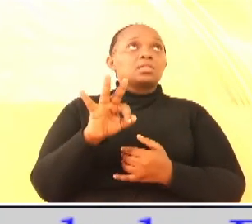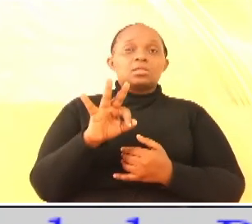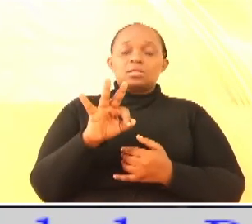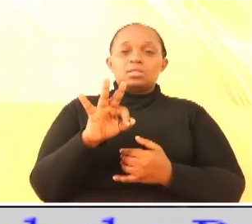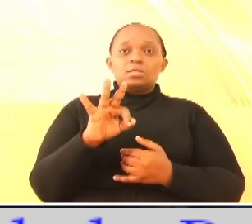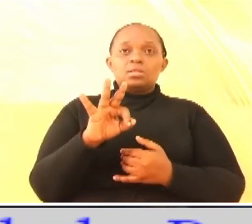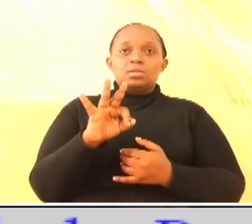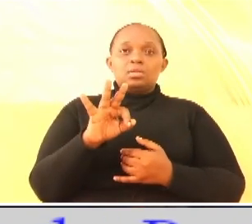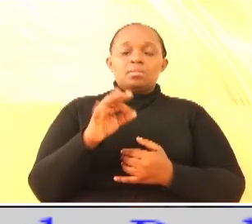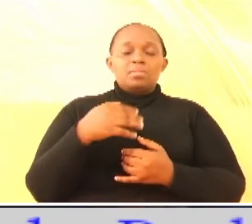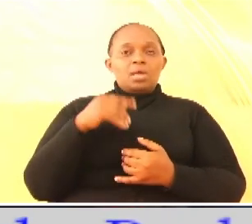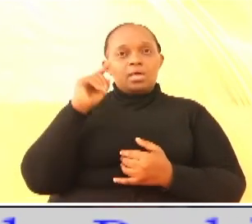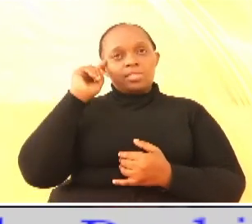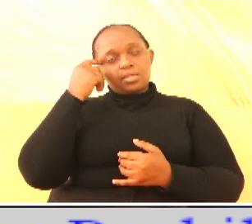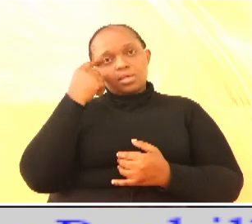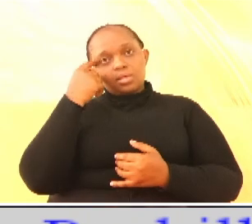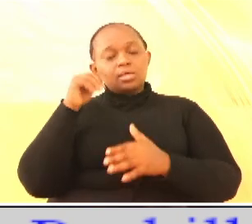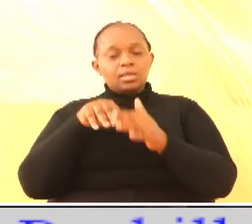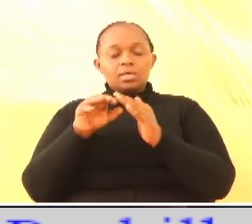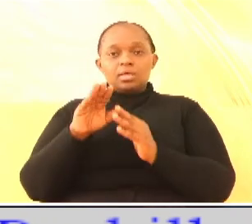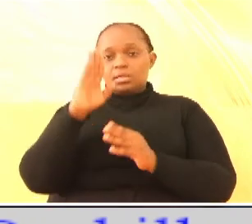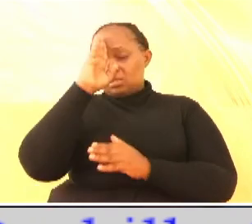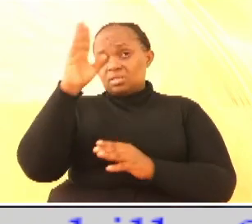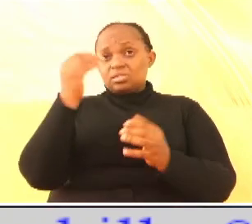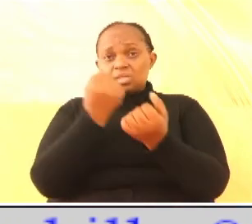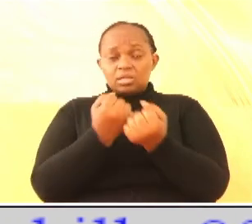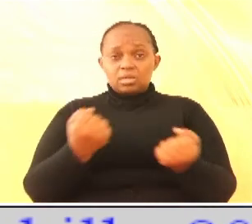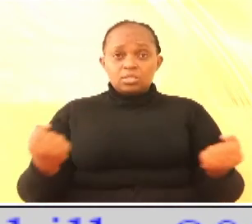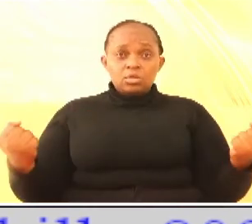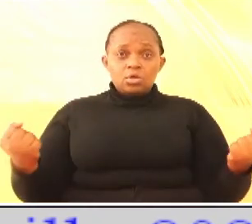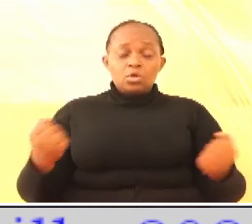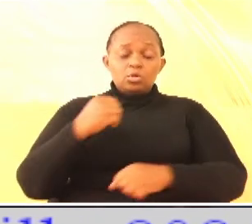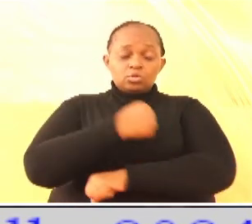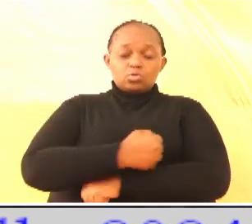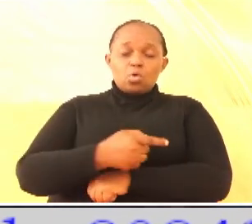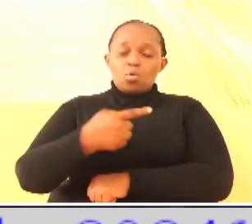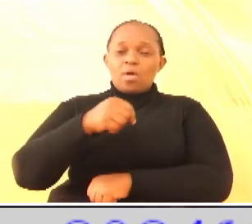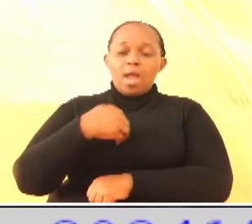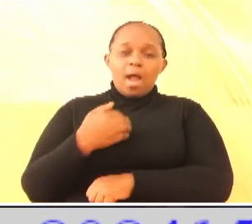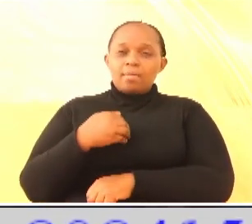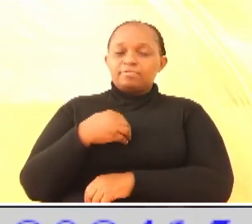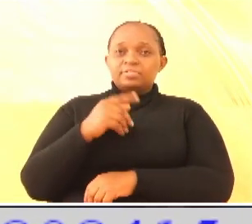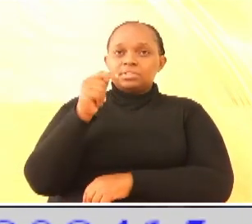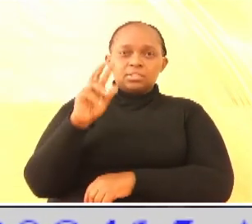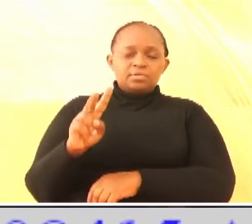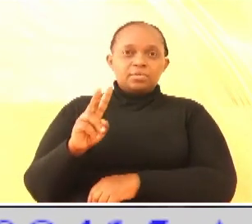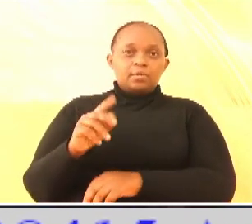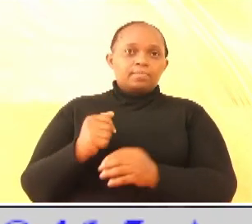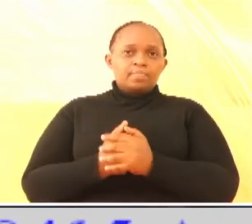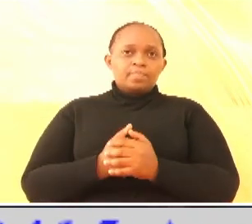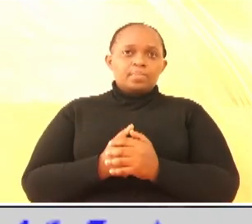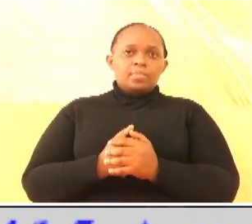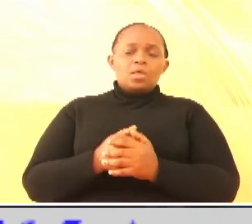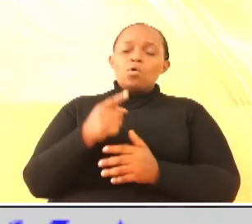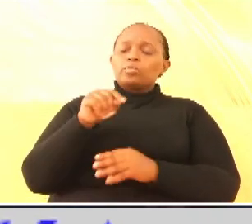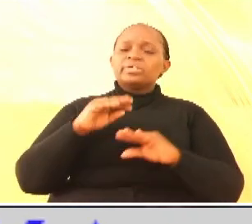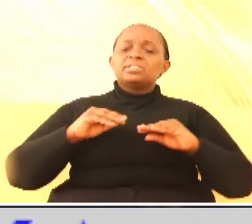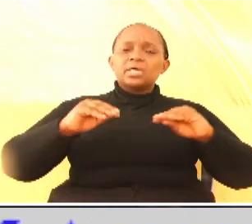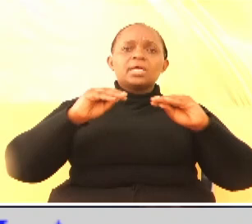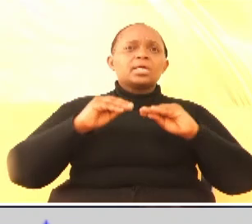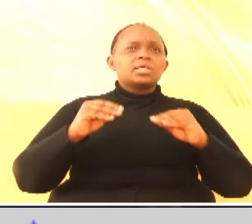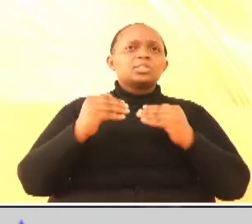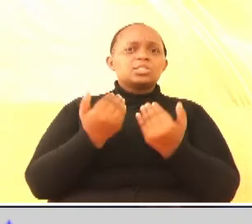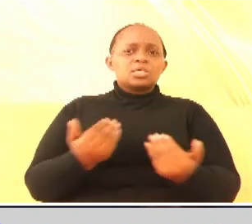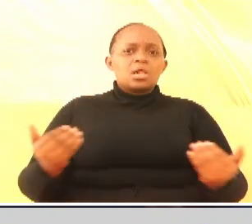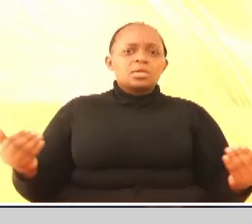kuna ka screen, si ndio? Kwa sababu tunafundisha watoto ambao ni generation alpha, ambao wanajua mambo ya technology sana hata kuliko